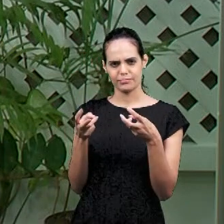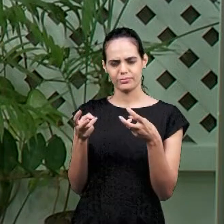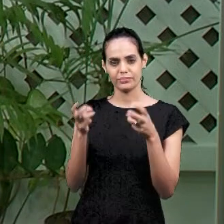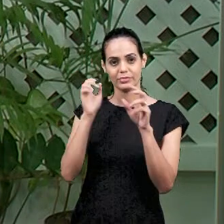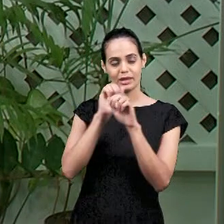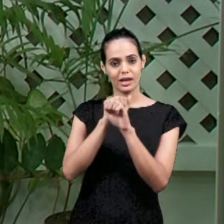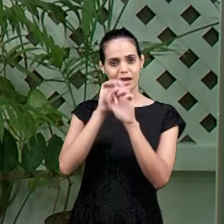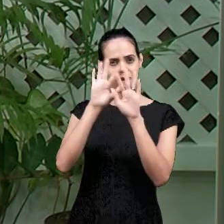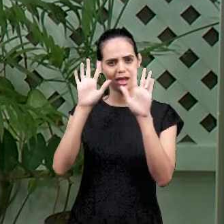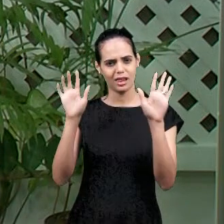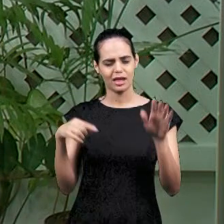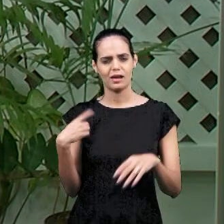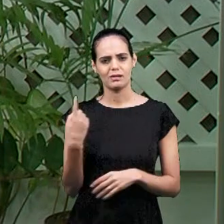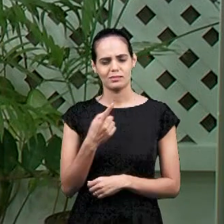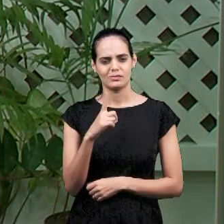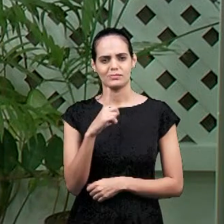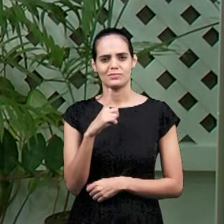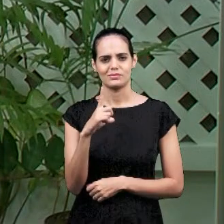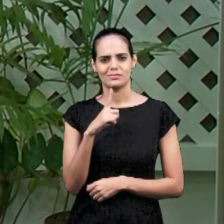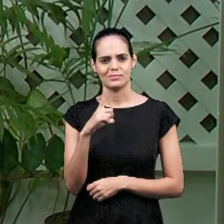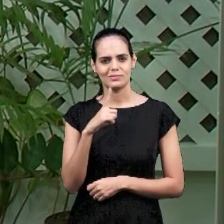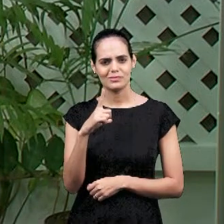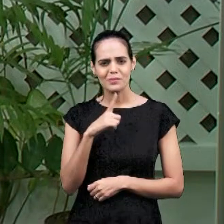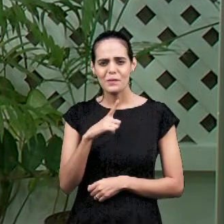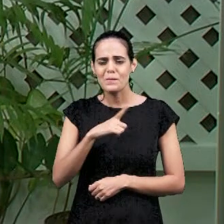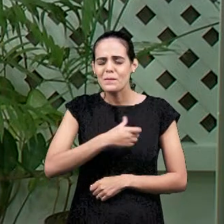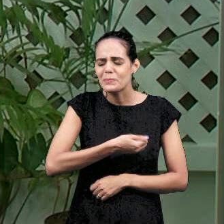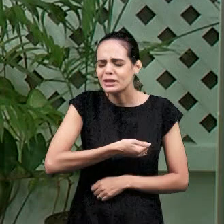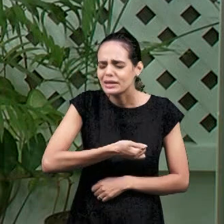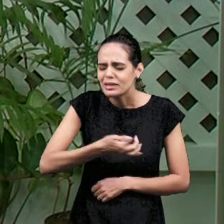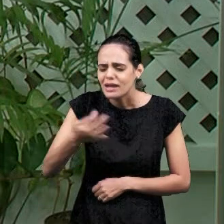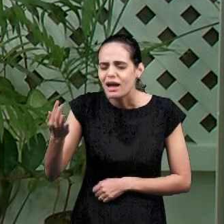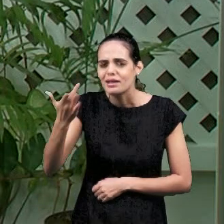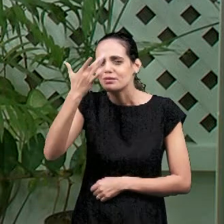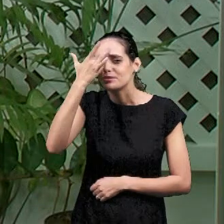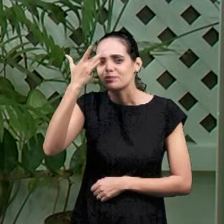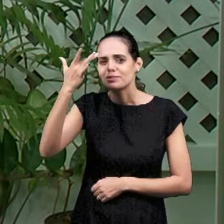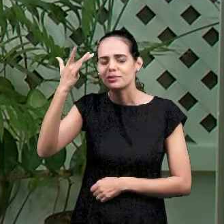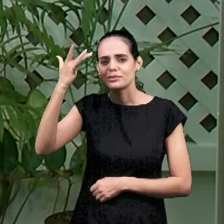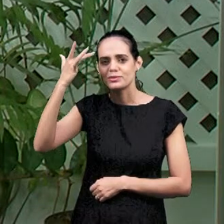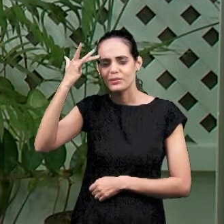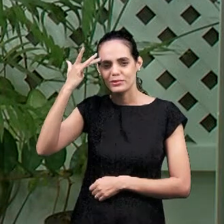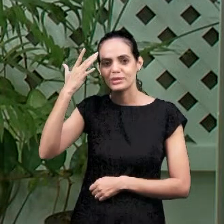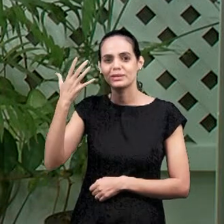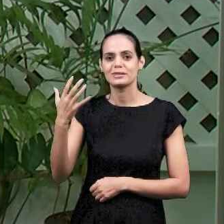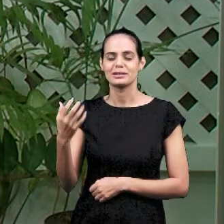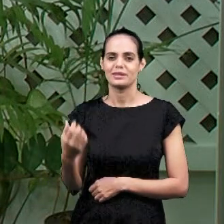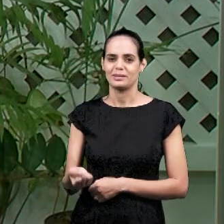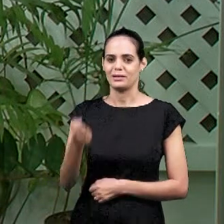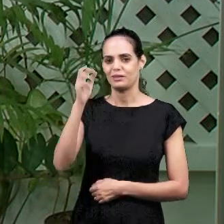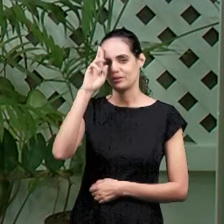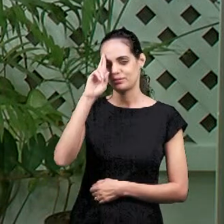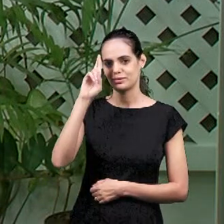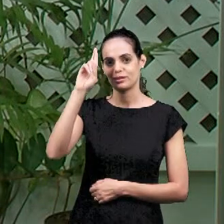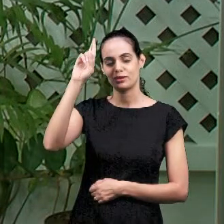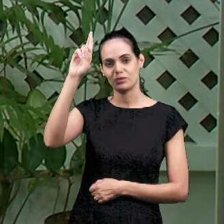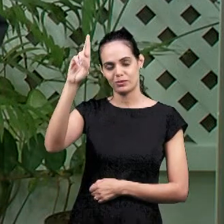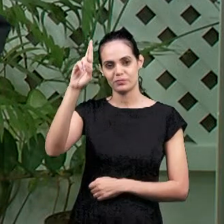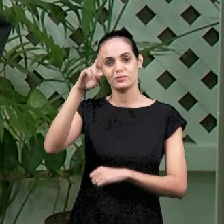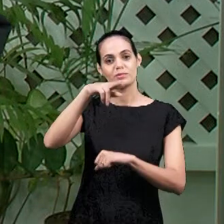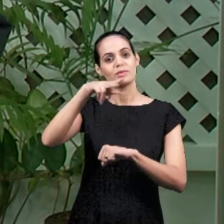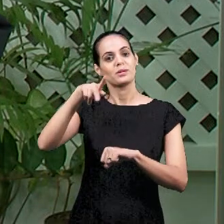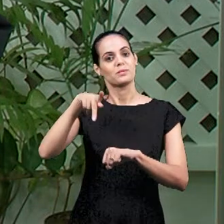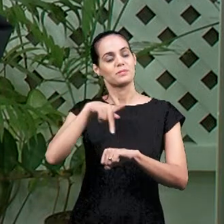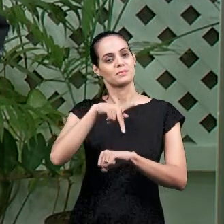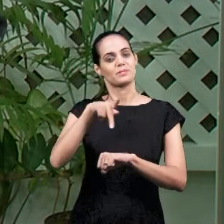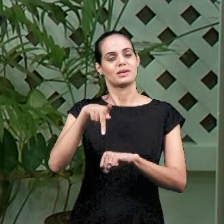nous observons ceci, bien évidemment que nous avons des milliers de personnes qui viennent vers le Seigneur,